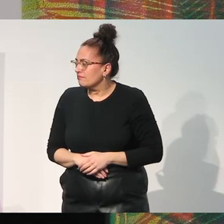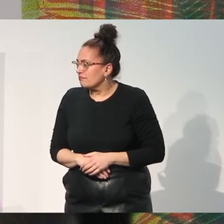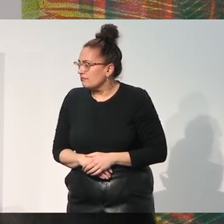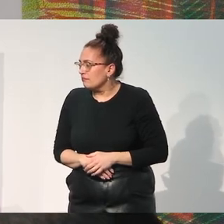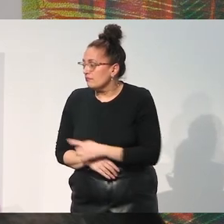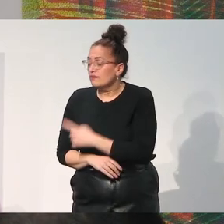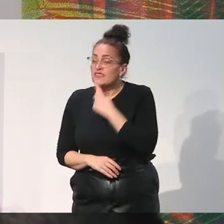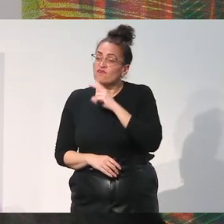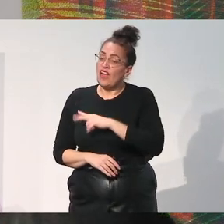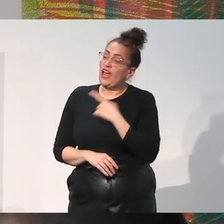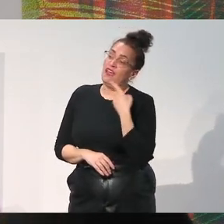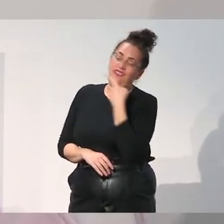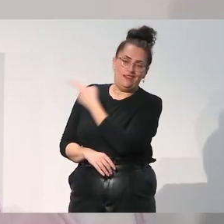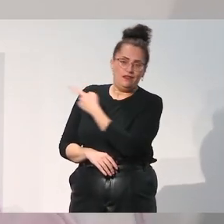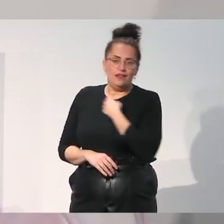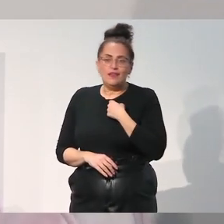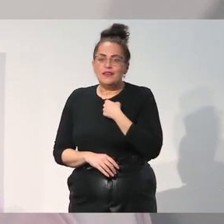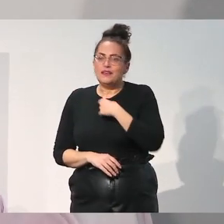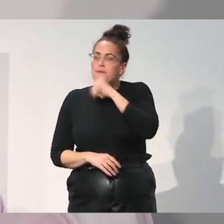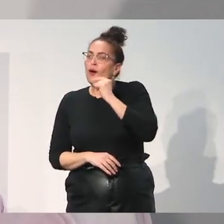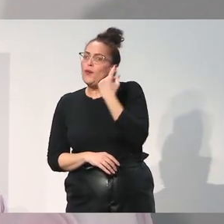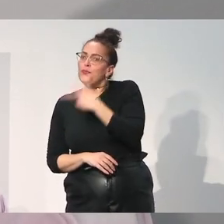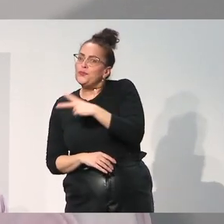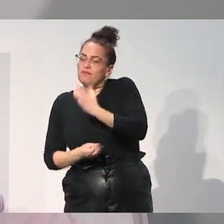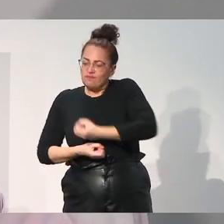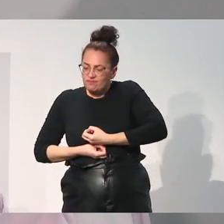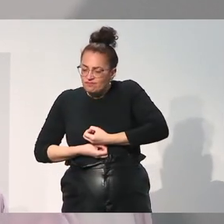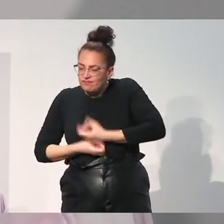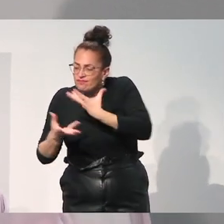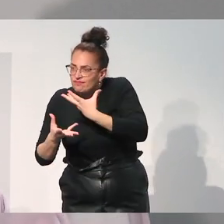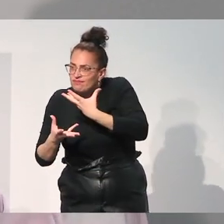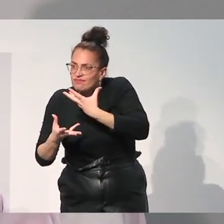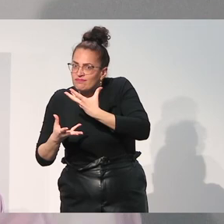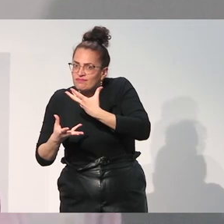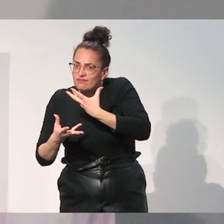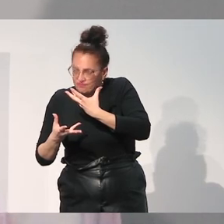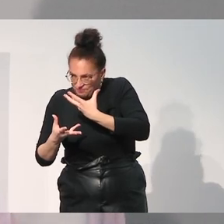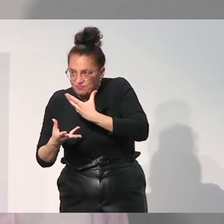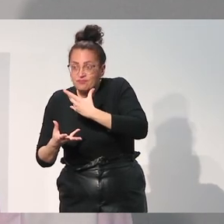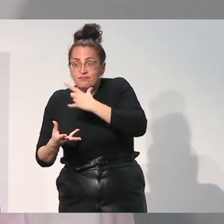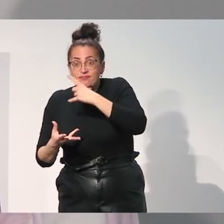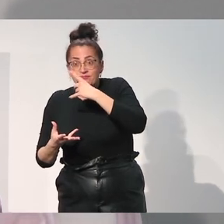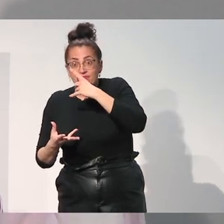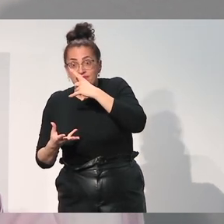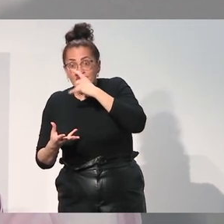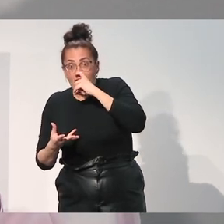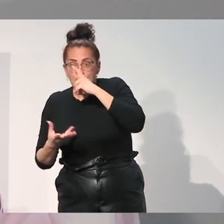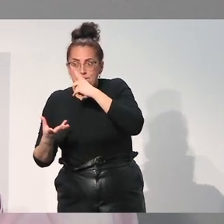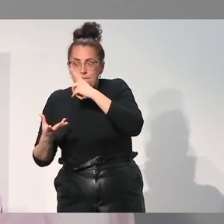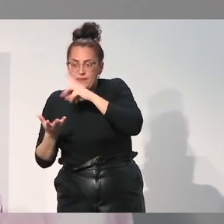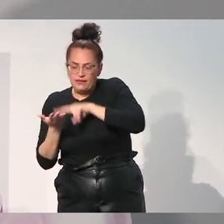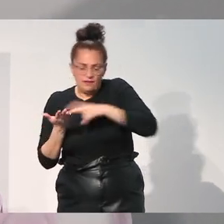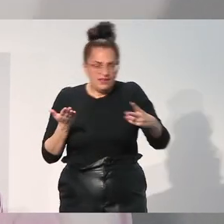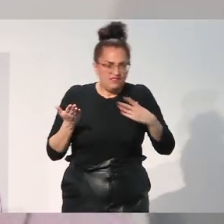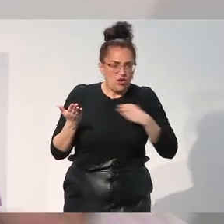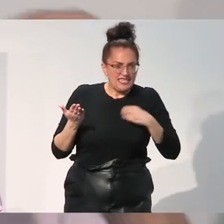mots de ses parents, d'un seul coup, dit en français, ne sonnaient pas juste.